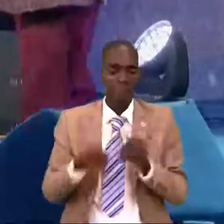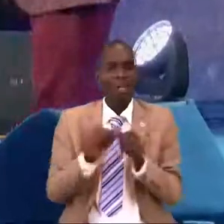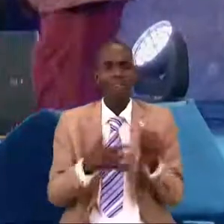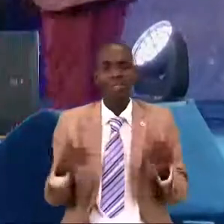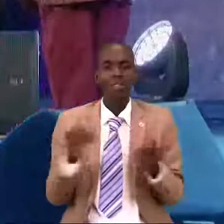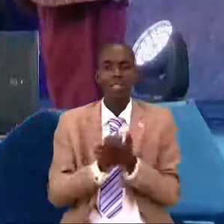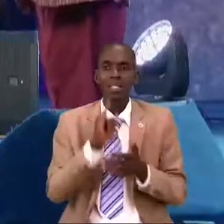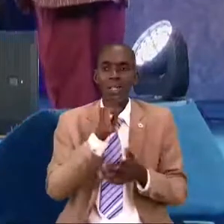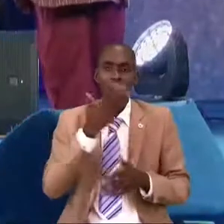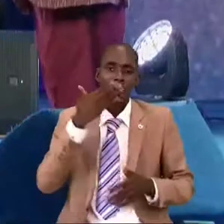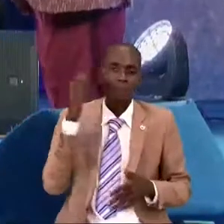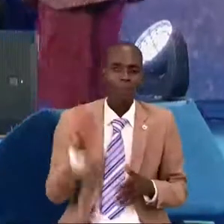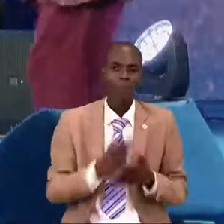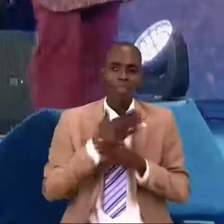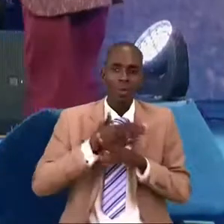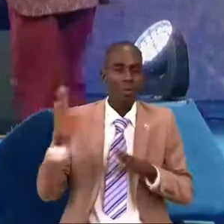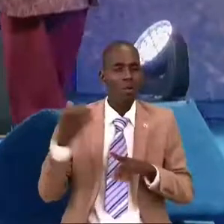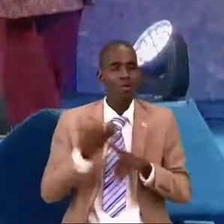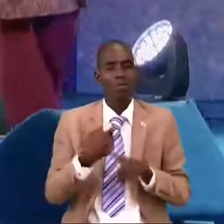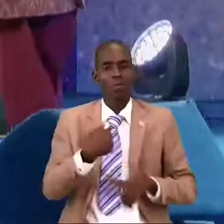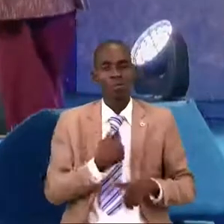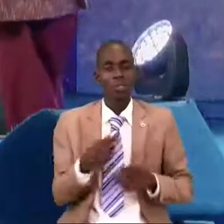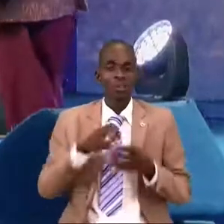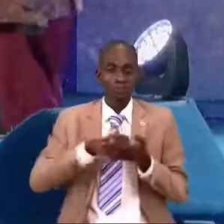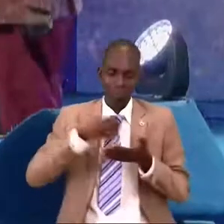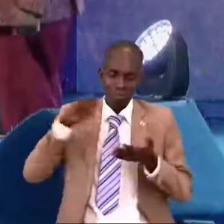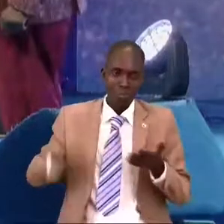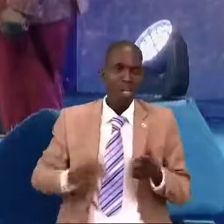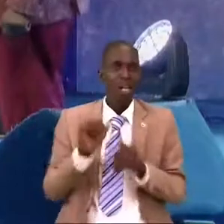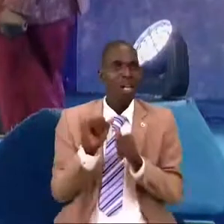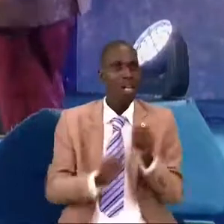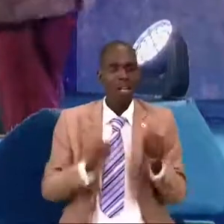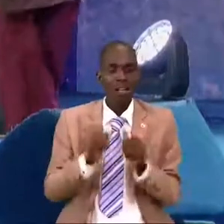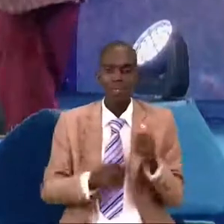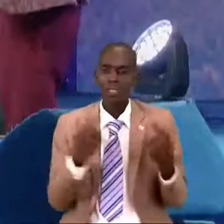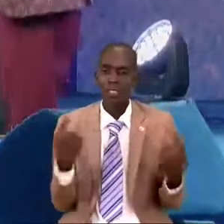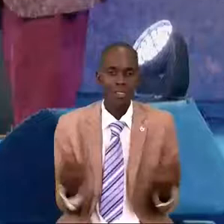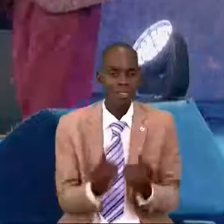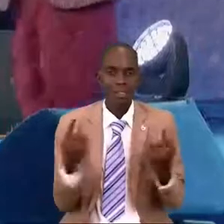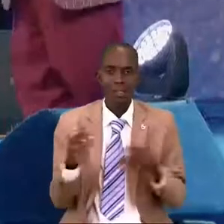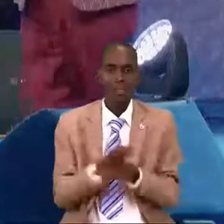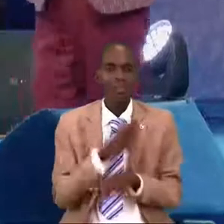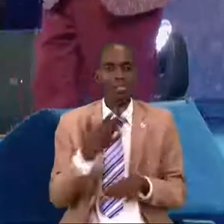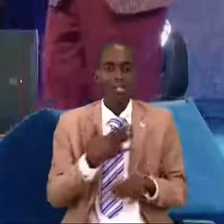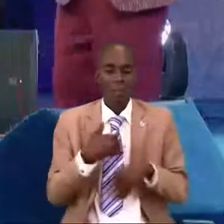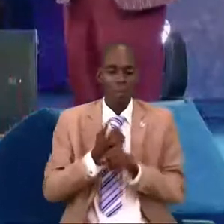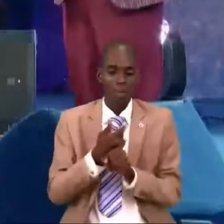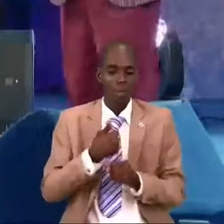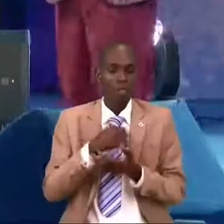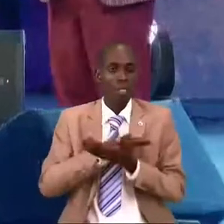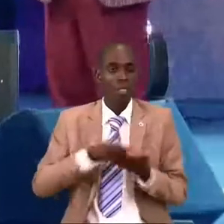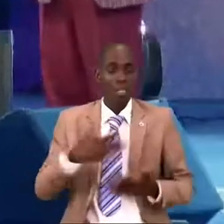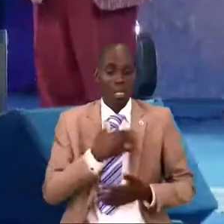efface toute transgression, et que je sois pur. Je serai pur, lave-moi, et je serai plus blanc que la